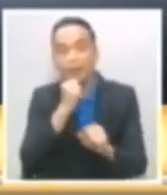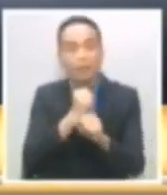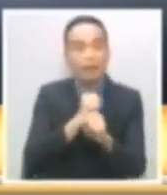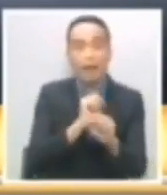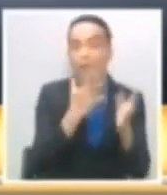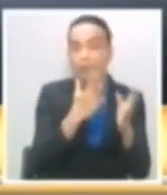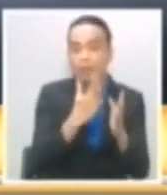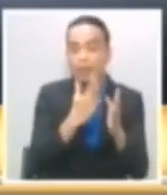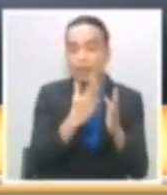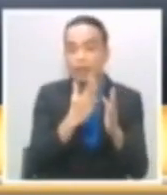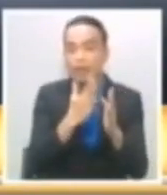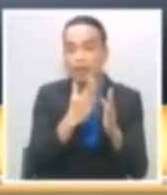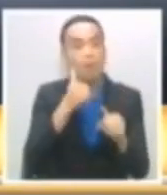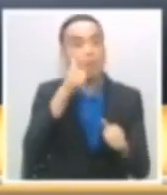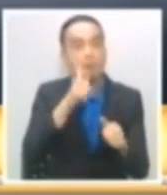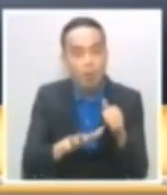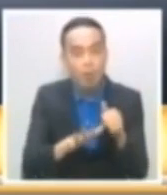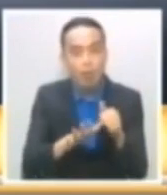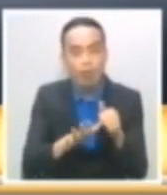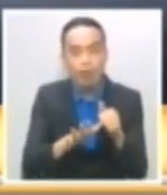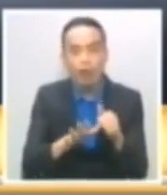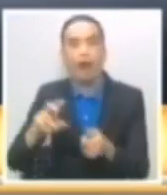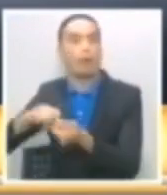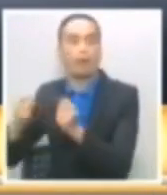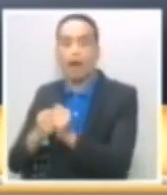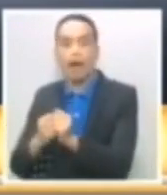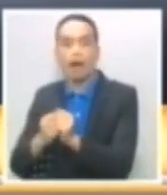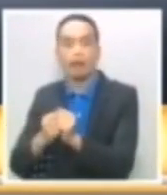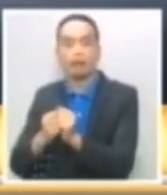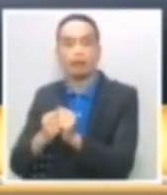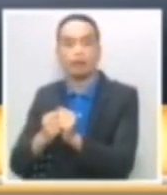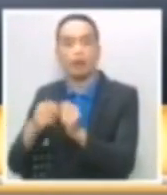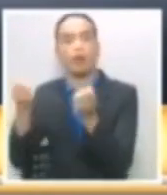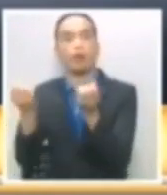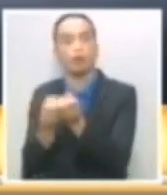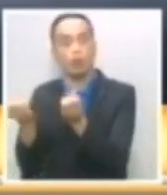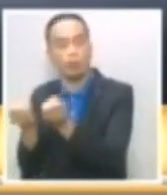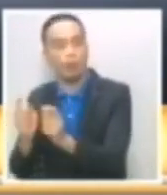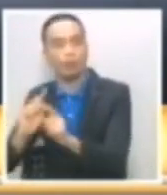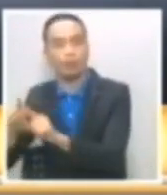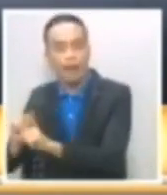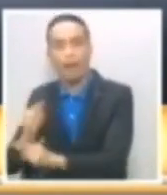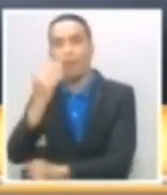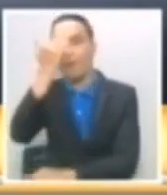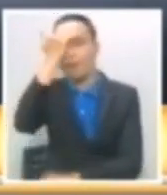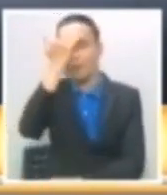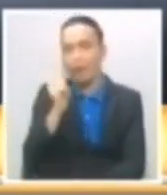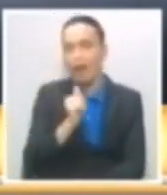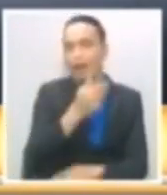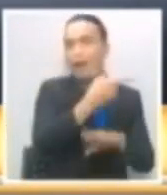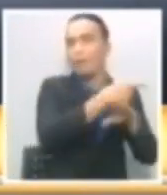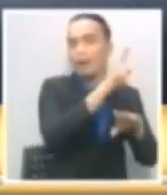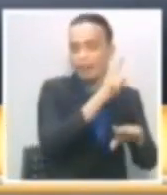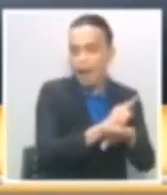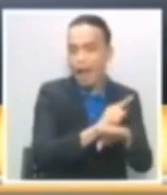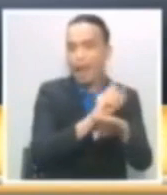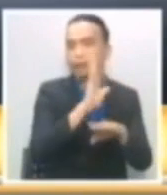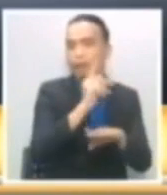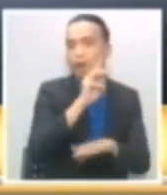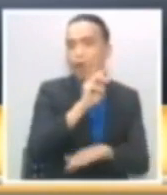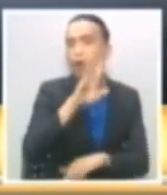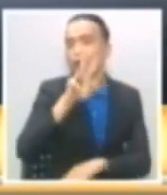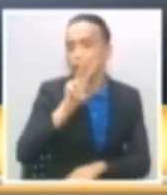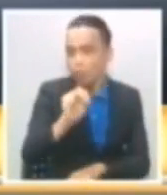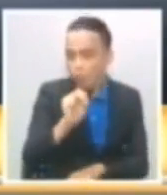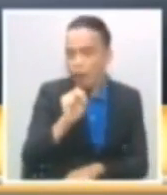ขึ้นนะครับเพราะอะไรครับเพราะว่าการที่ท่านประธานนั้นเคร่งครัดในการปฏิบัติหน้าที่ทำให้สภามีภ